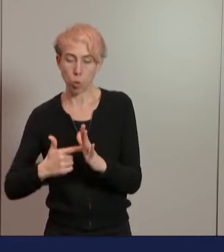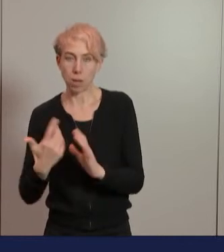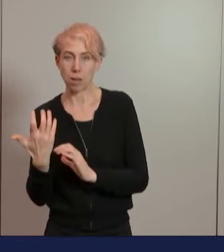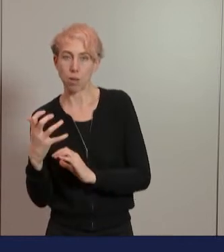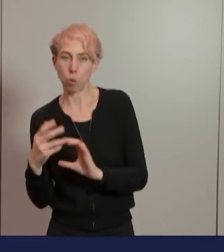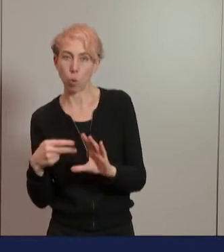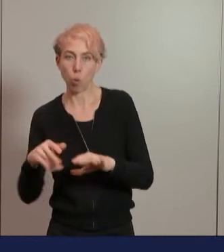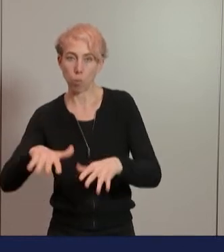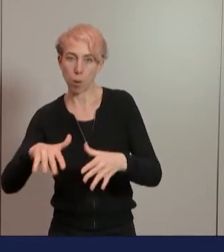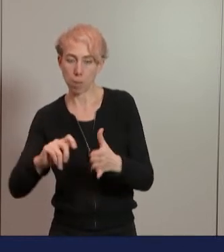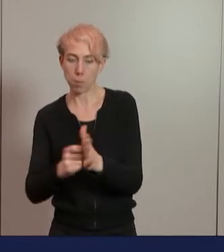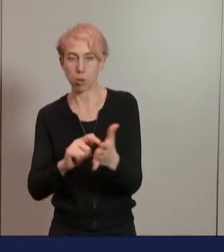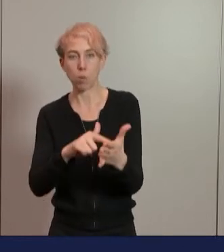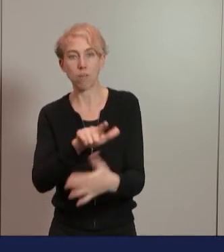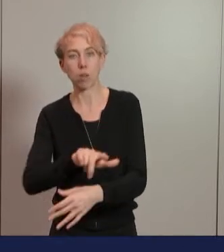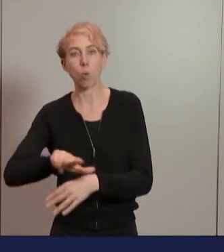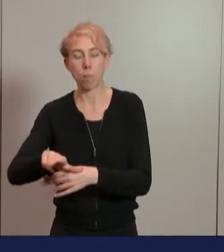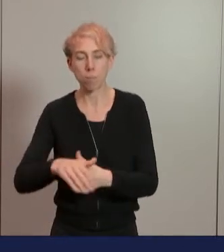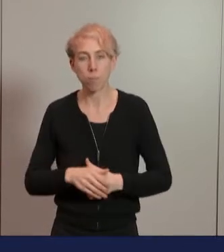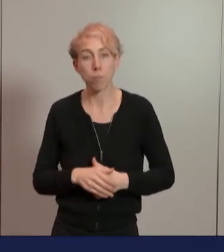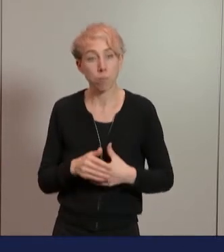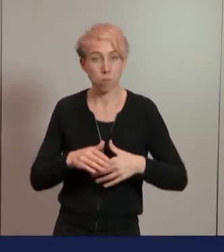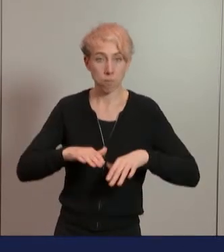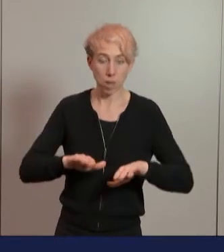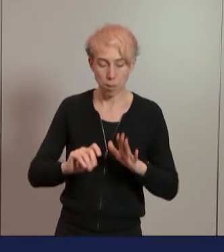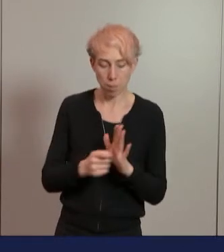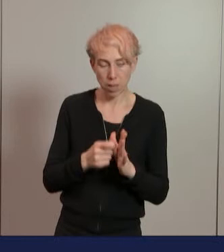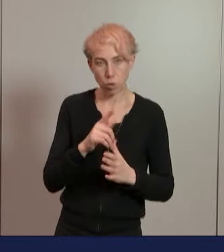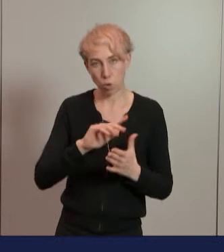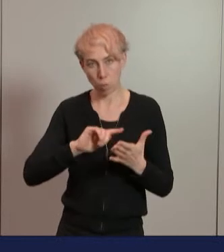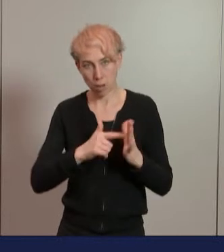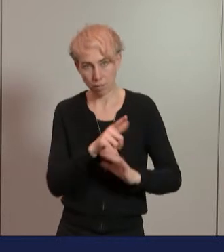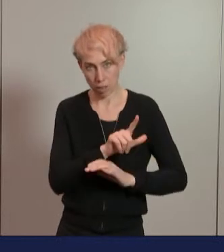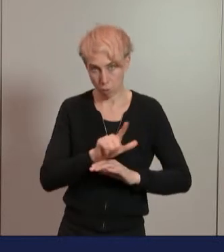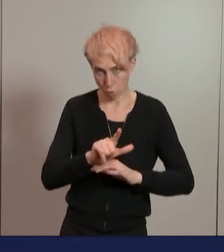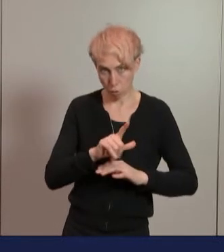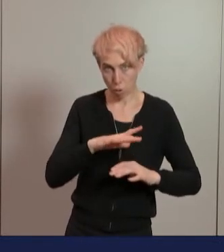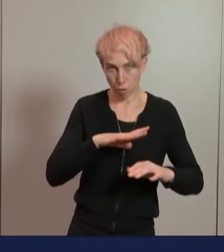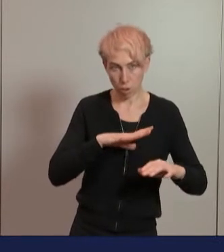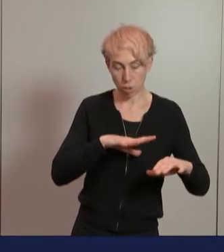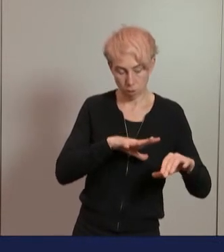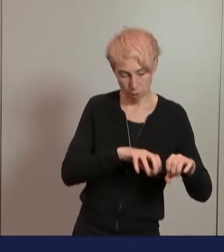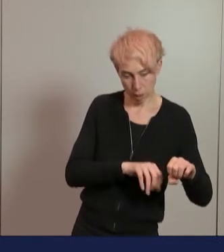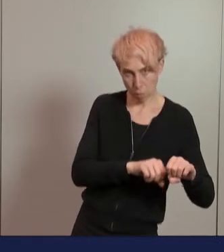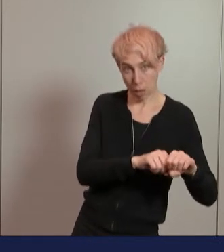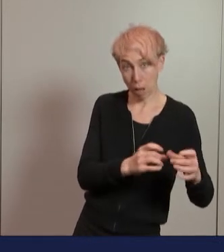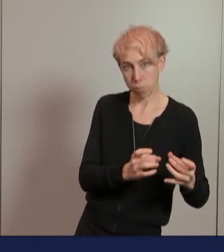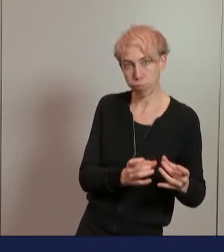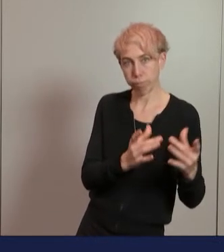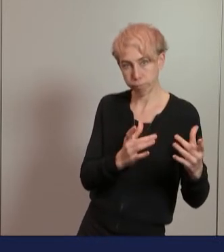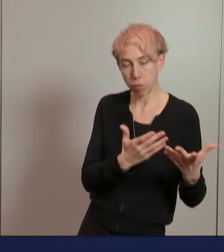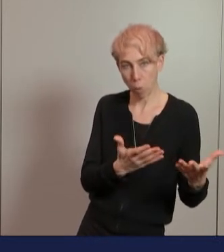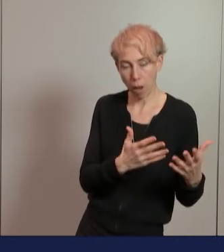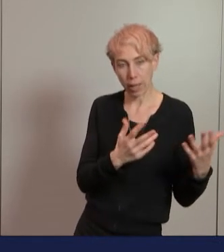2 500 euros environ à compter de 2023. Mais en 2022, il y aura une régularisation à titre exceptionnel d'un montant